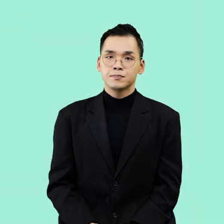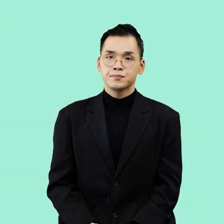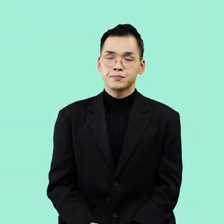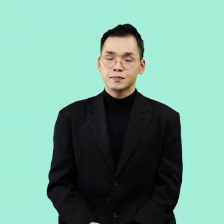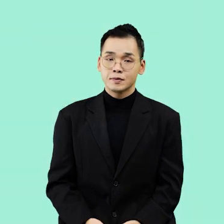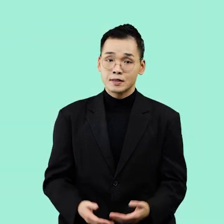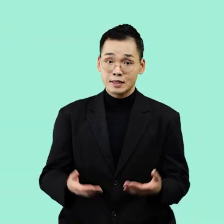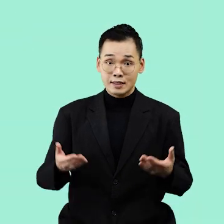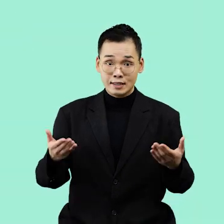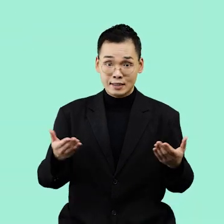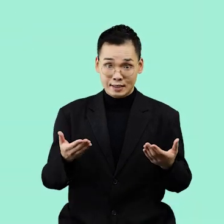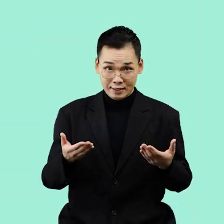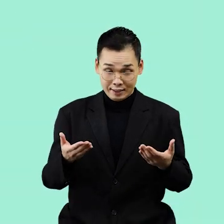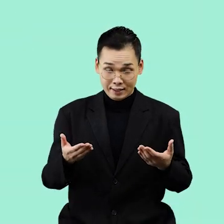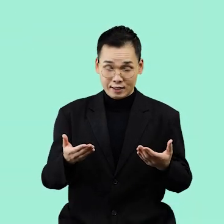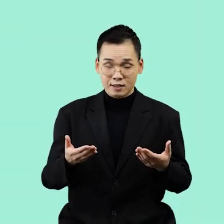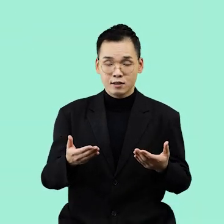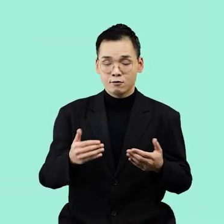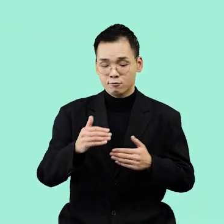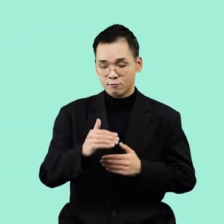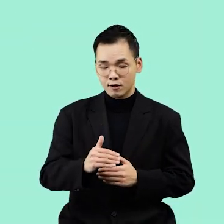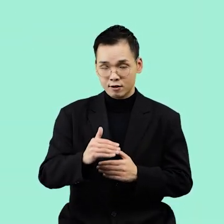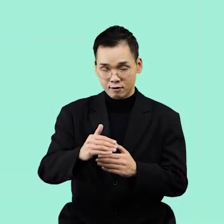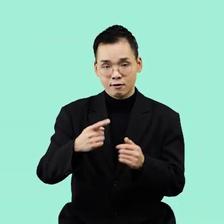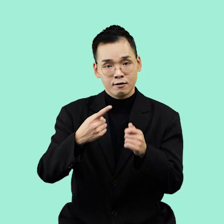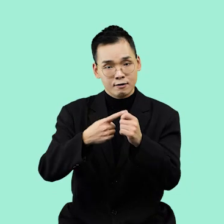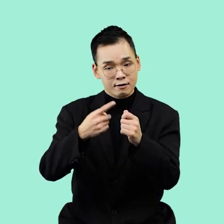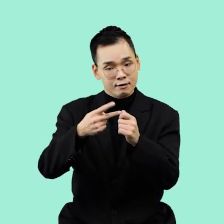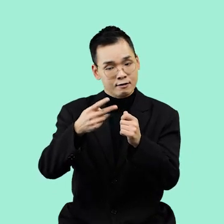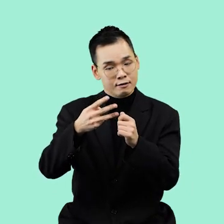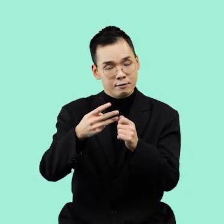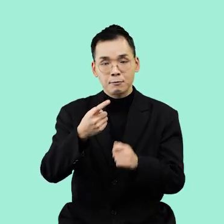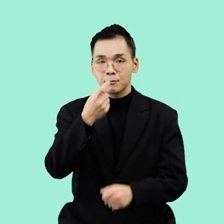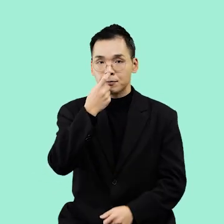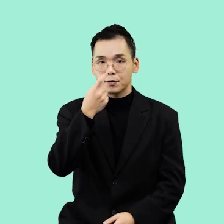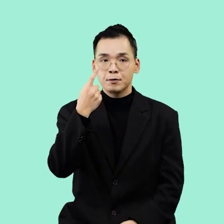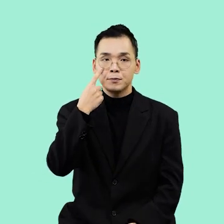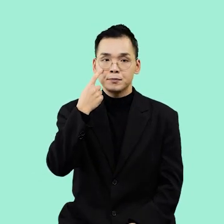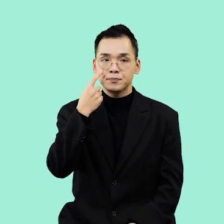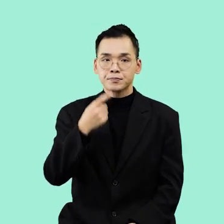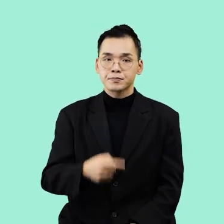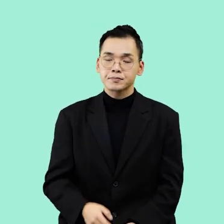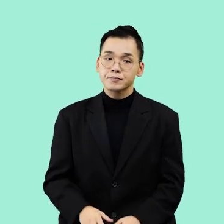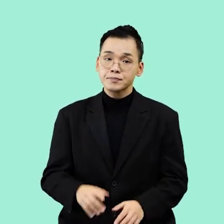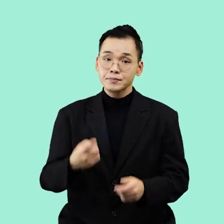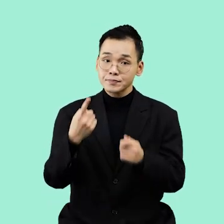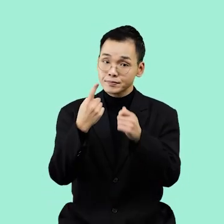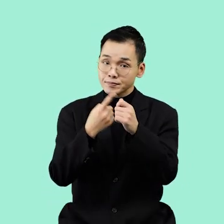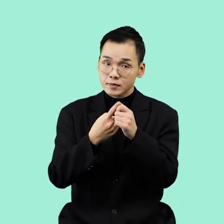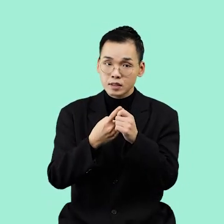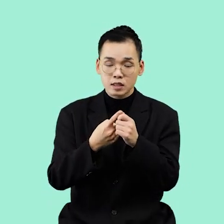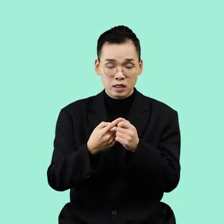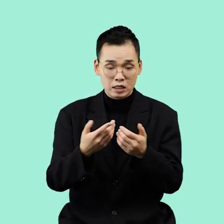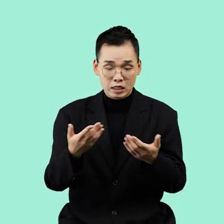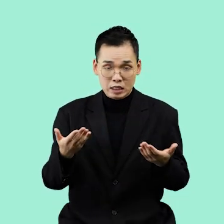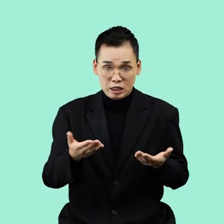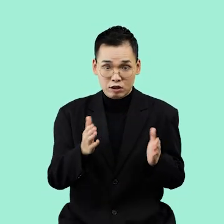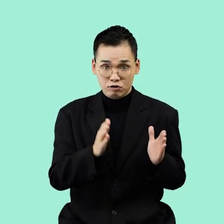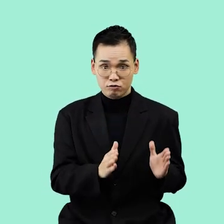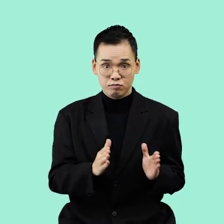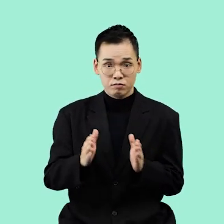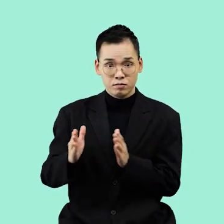이제 직무에 대한 업무 과정을 순서대로 배워보겠습니다. 첫 번째, 업무